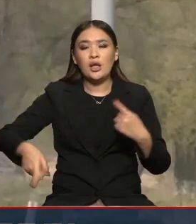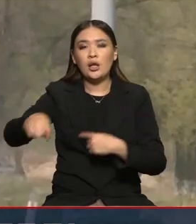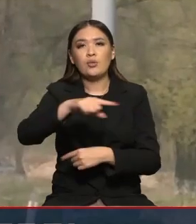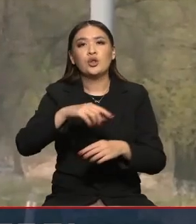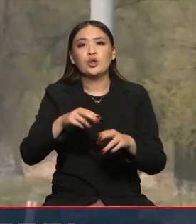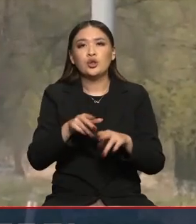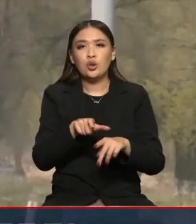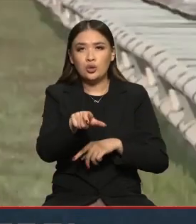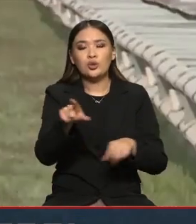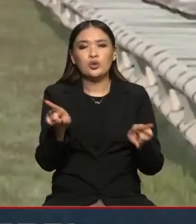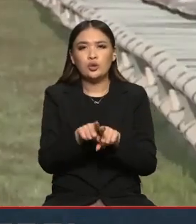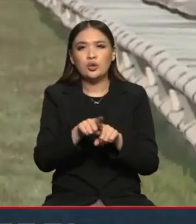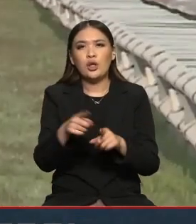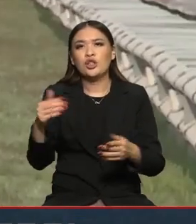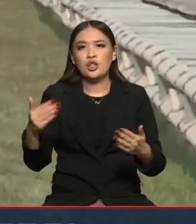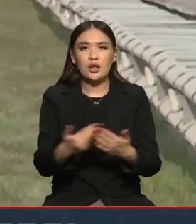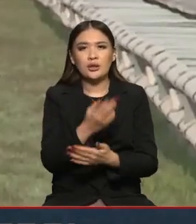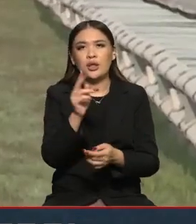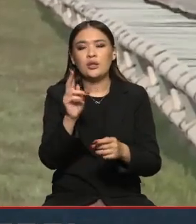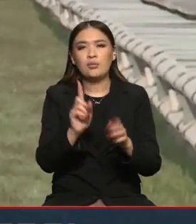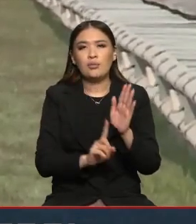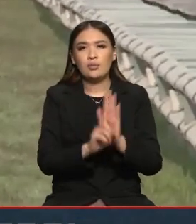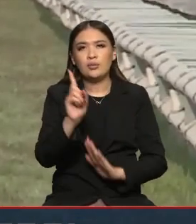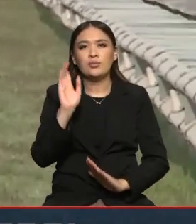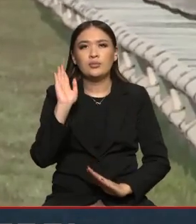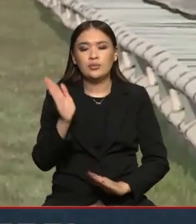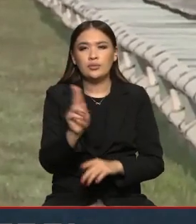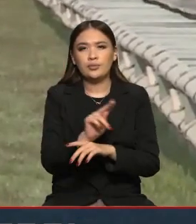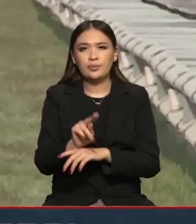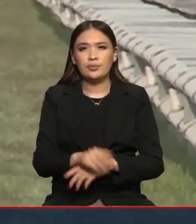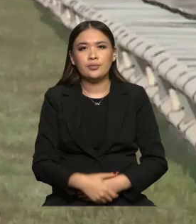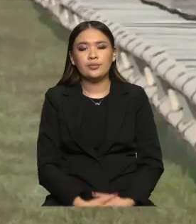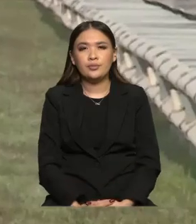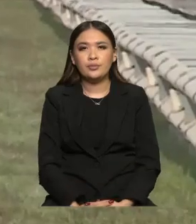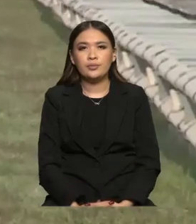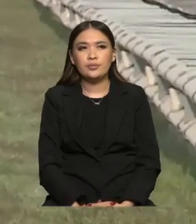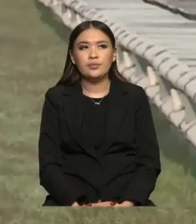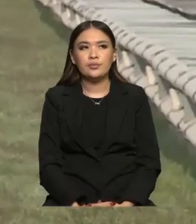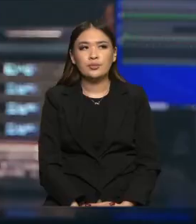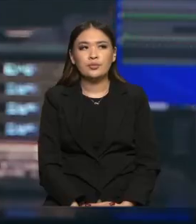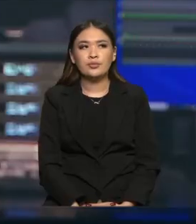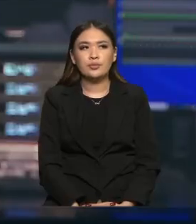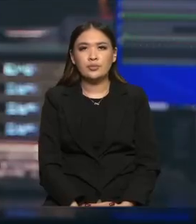жолдың да құрылысы жаңадан басталмақ. Нұркен Әкімхан, Жібек жолы, Түркістан облысынан.